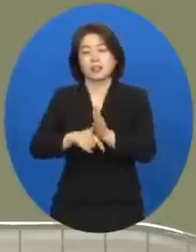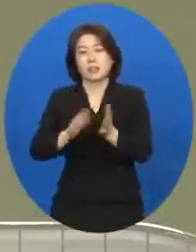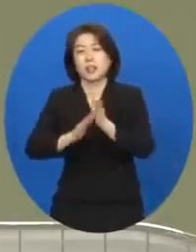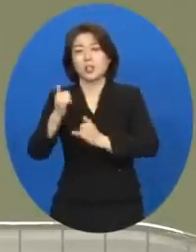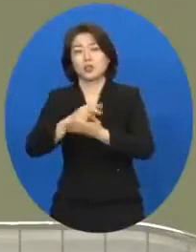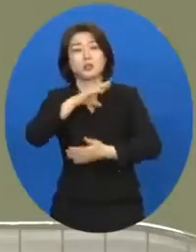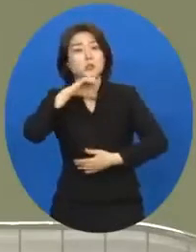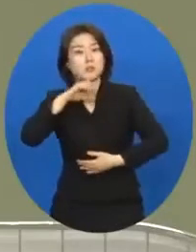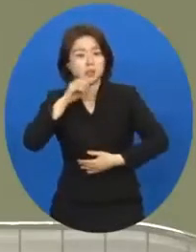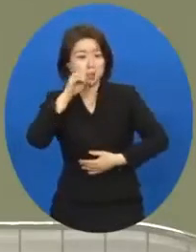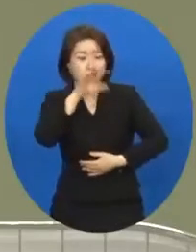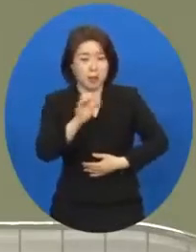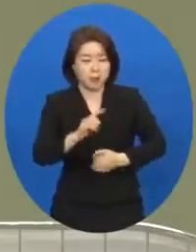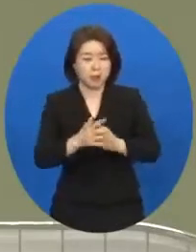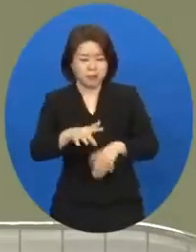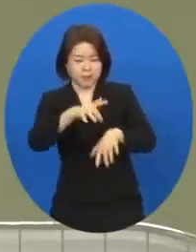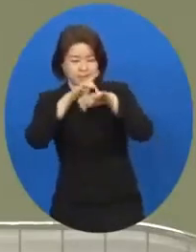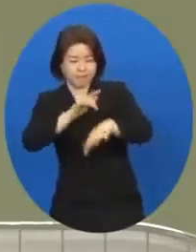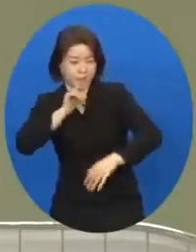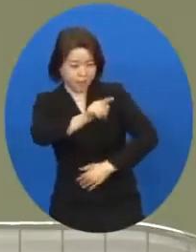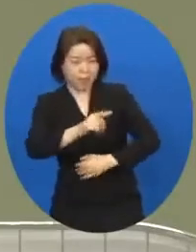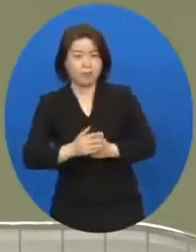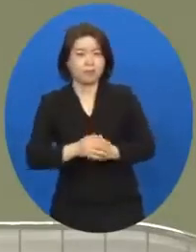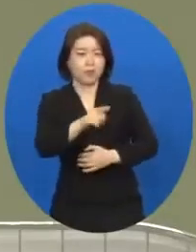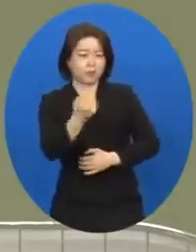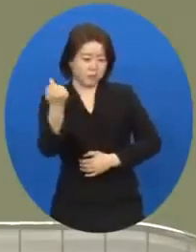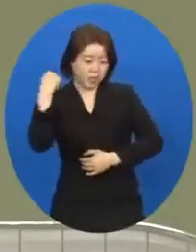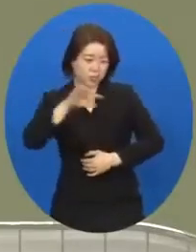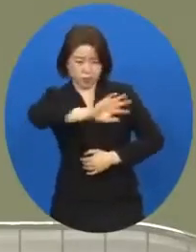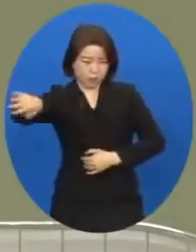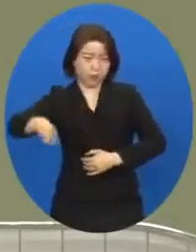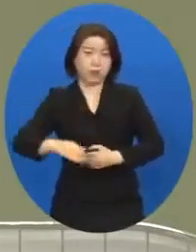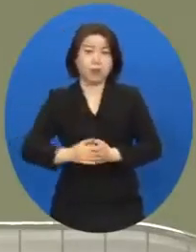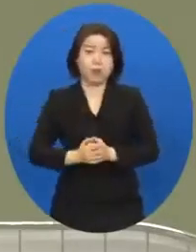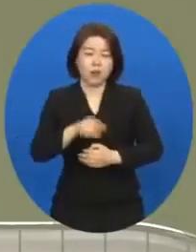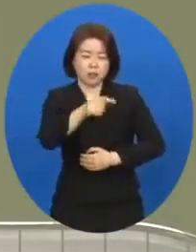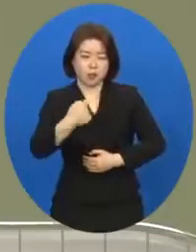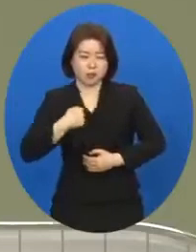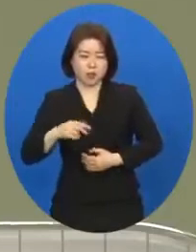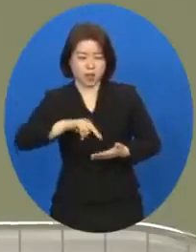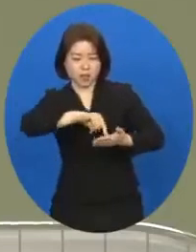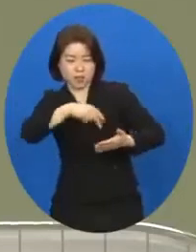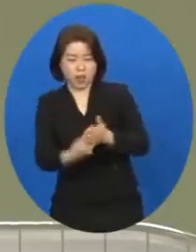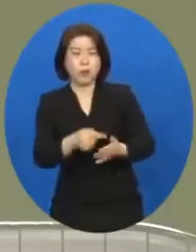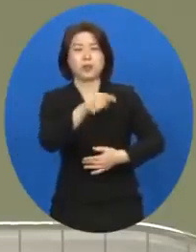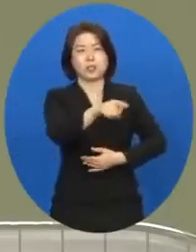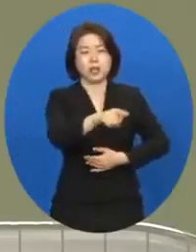베드로에게, 사탄아 내 뒤로 물러가라, 너는 나를 넘어지게 하는